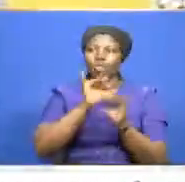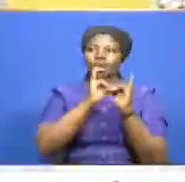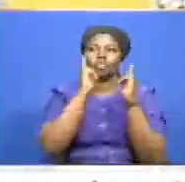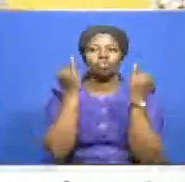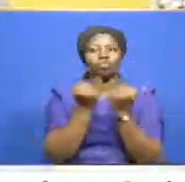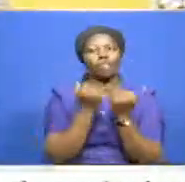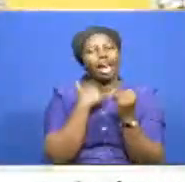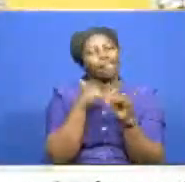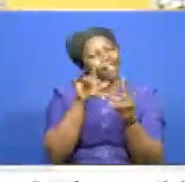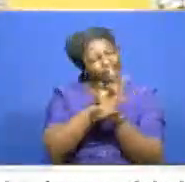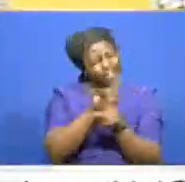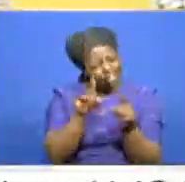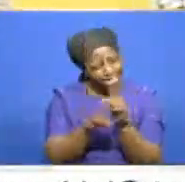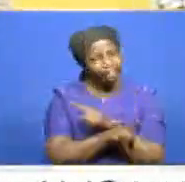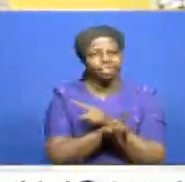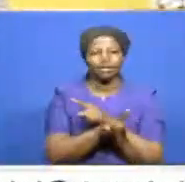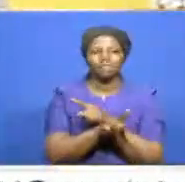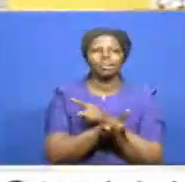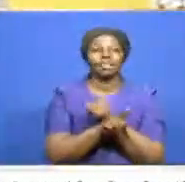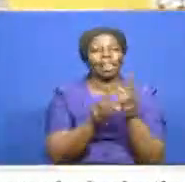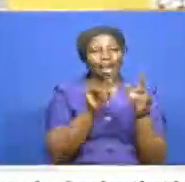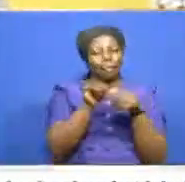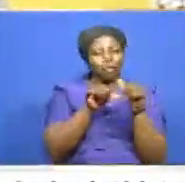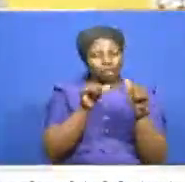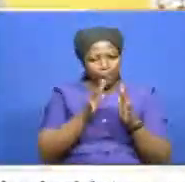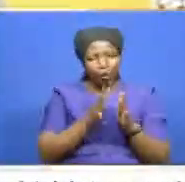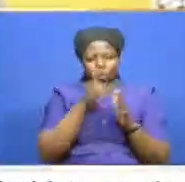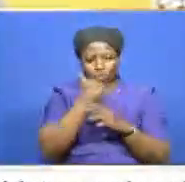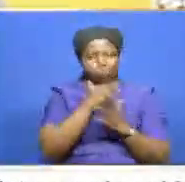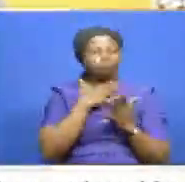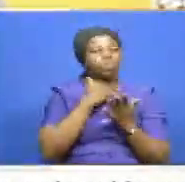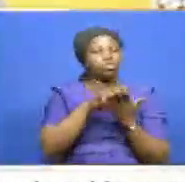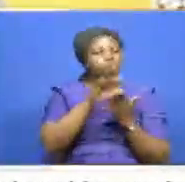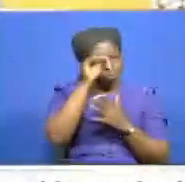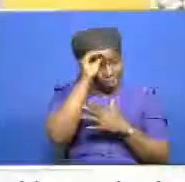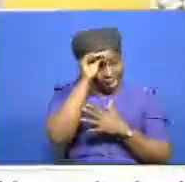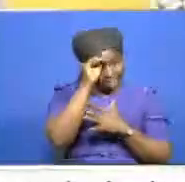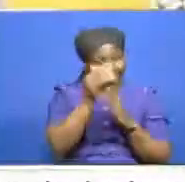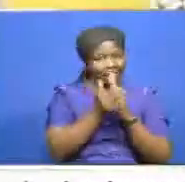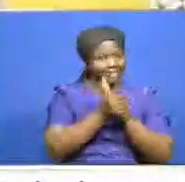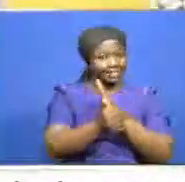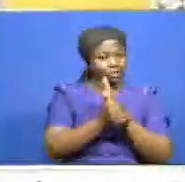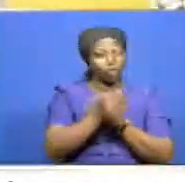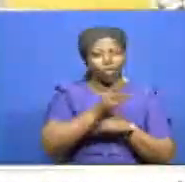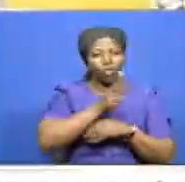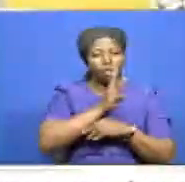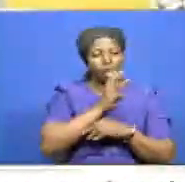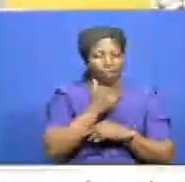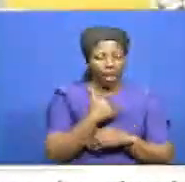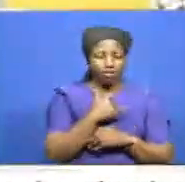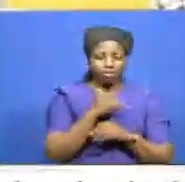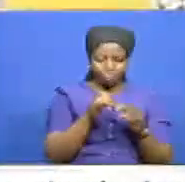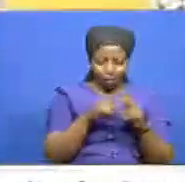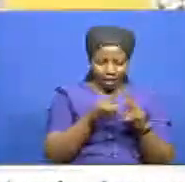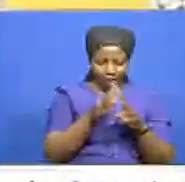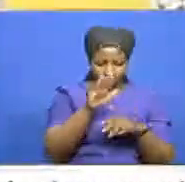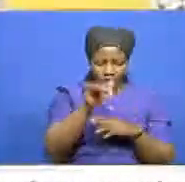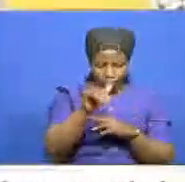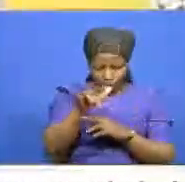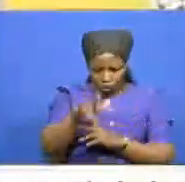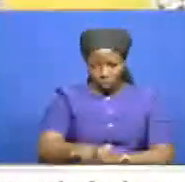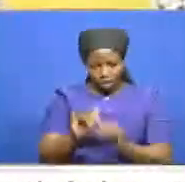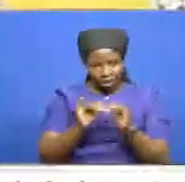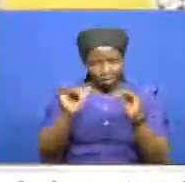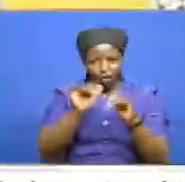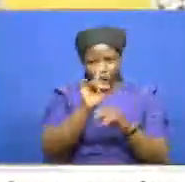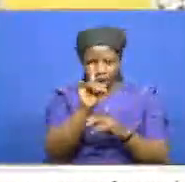mwenye anataka kusoma mambo ya maji, kuanzia the lowest level hata kuna courses za 3 months, 1 year. Kwa hivyo ningependa